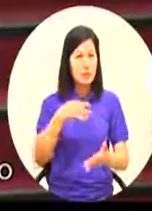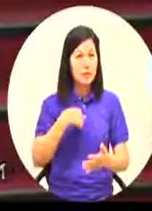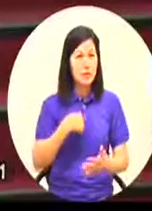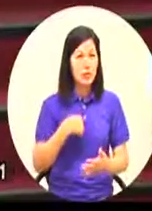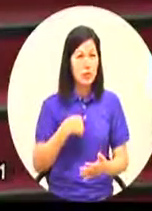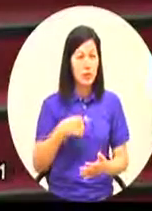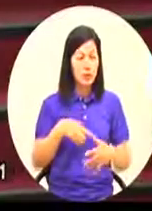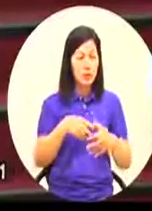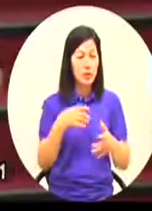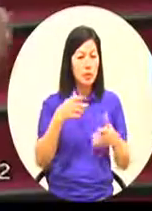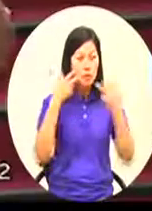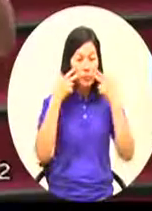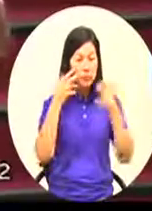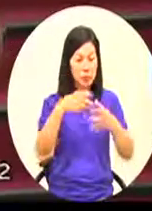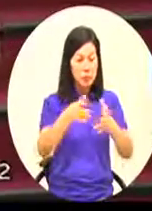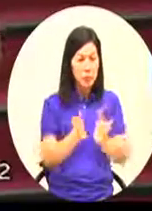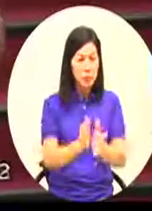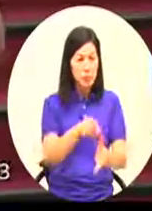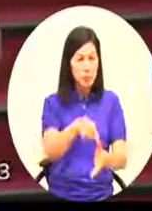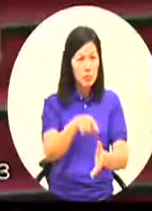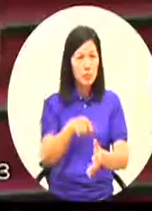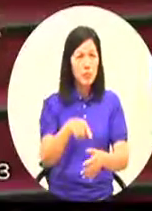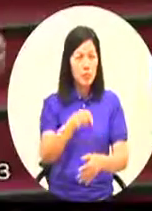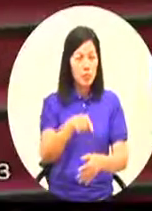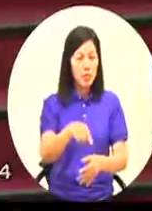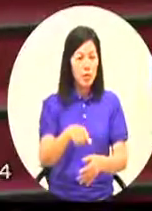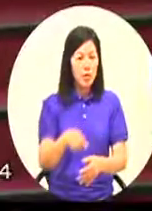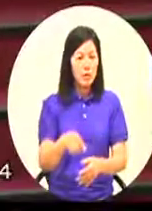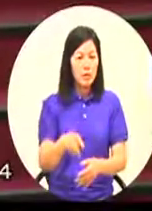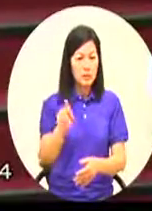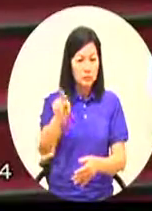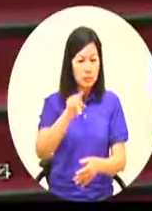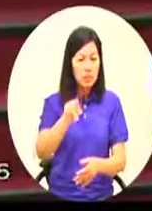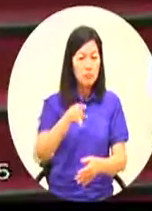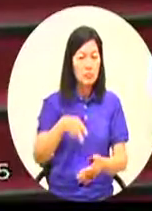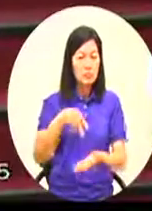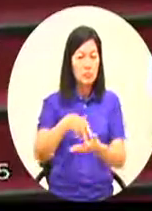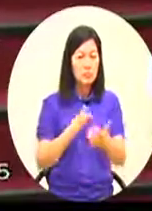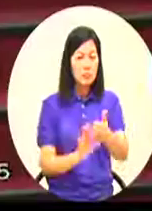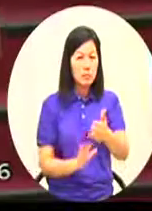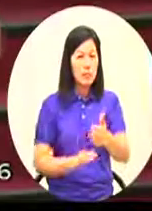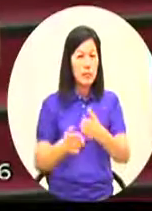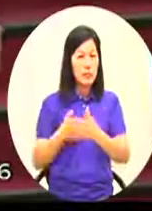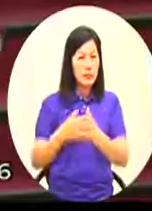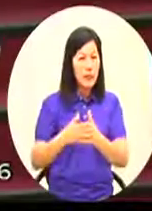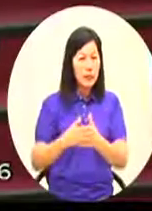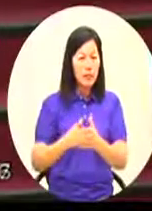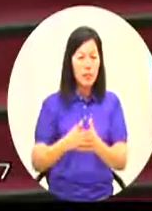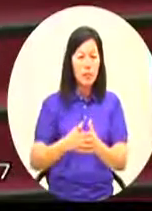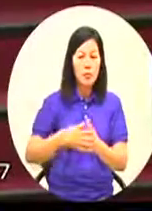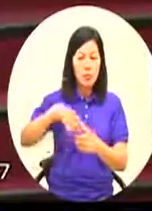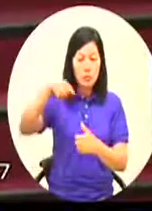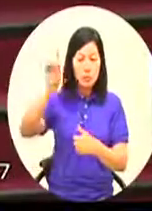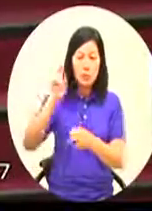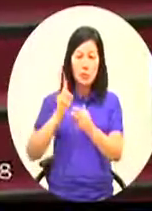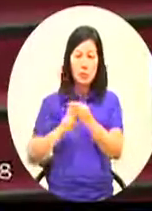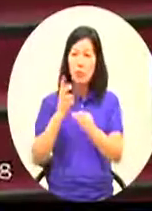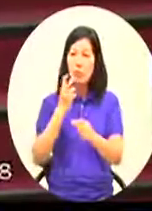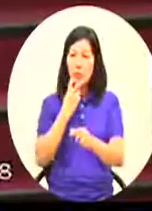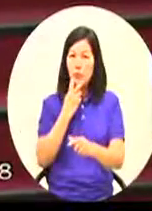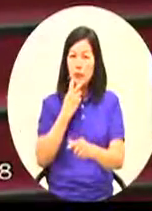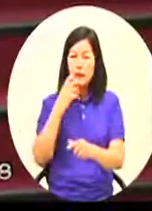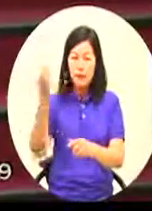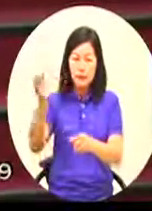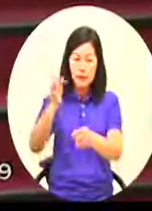里，我就透过立委协助向中央争